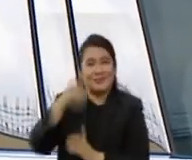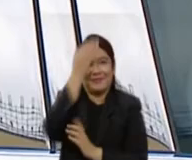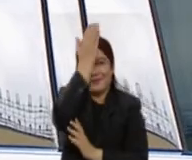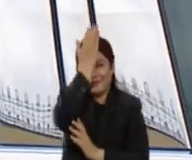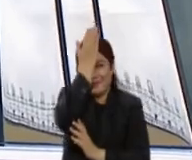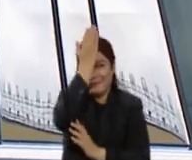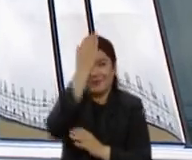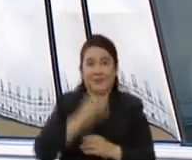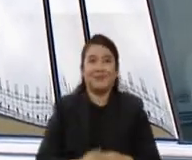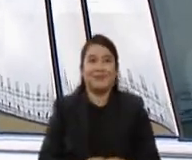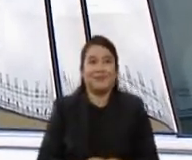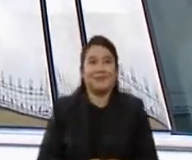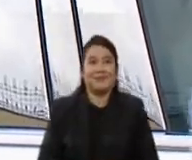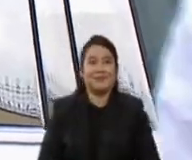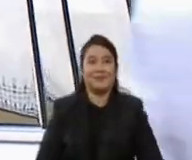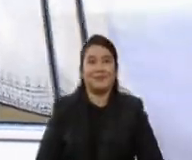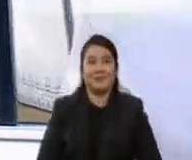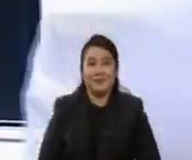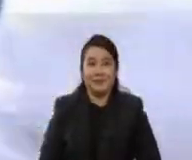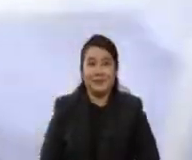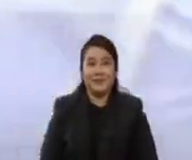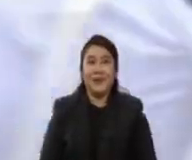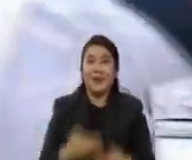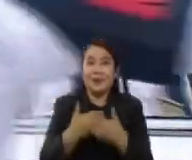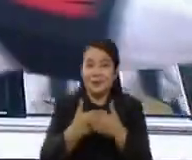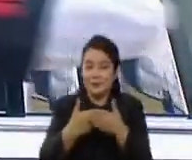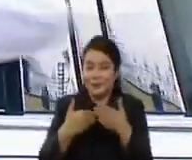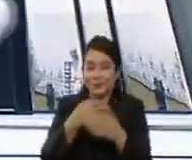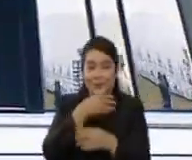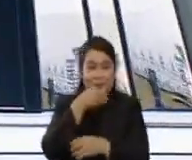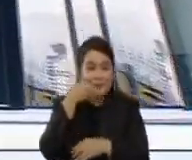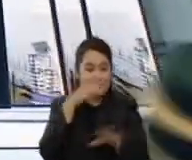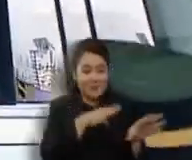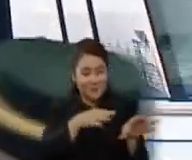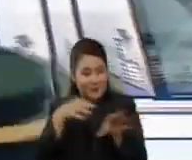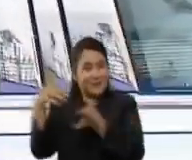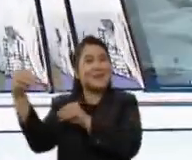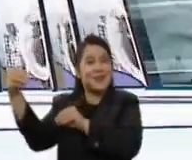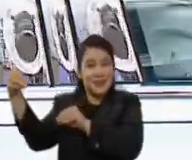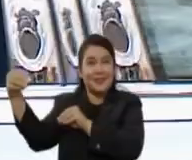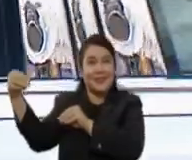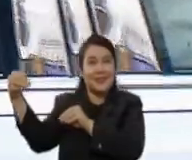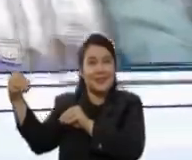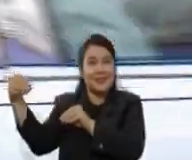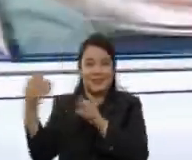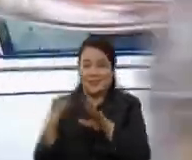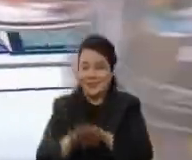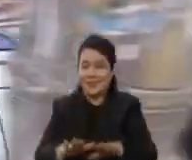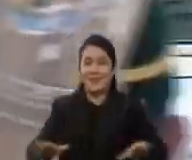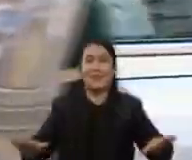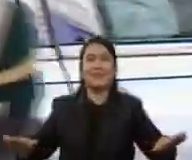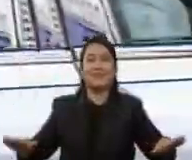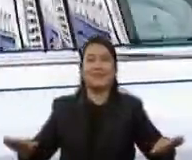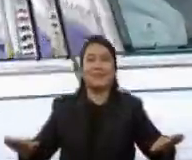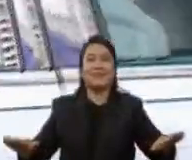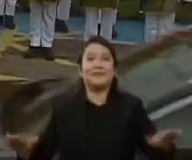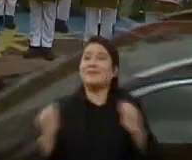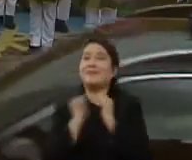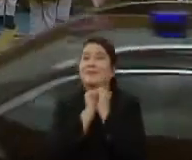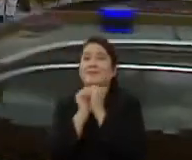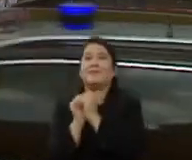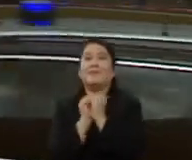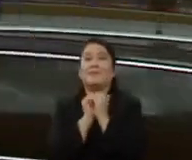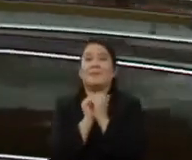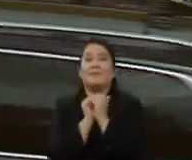Paduka Baginda Yang di-Tuan Agong sebelum berangkat meninggalkan dataran merdeka. Setelah sama-sama